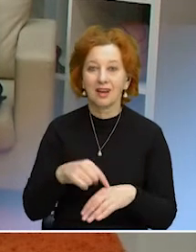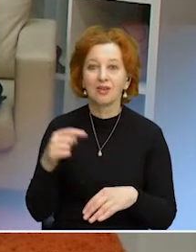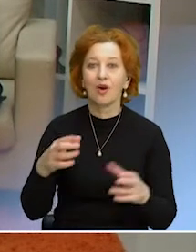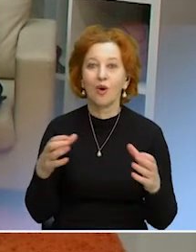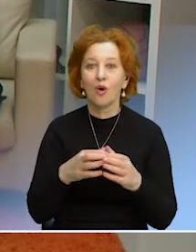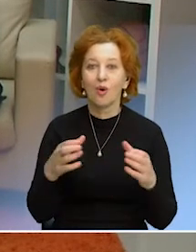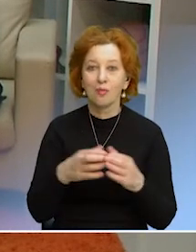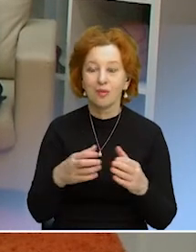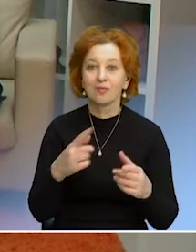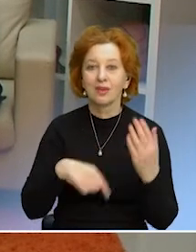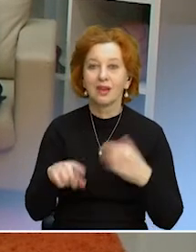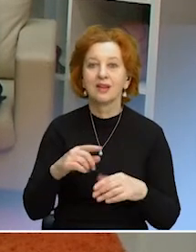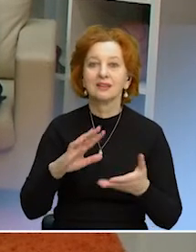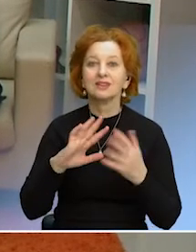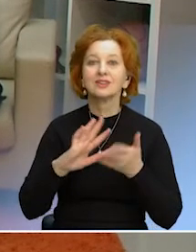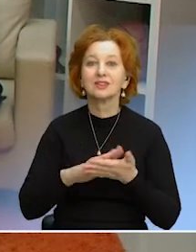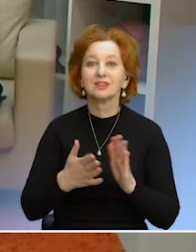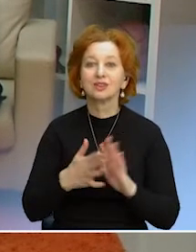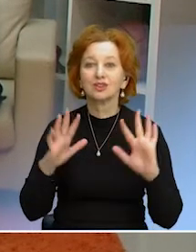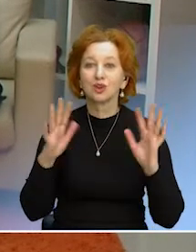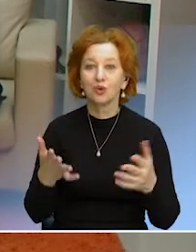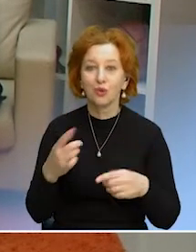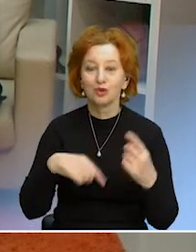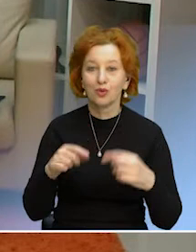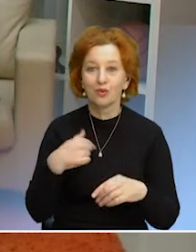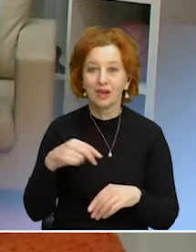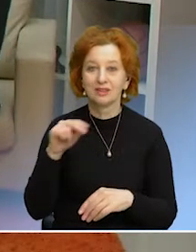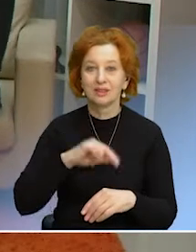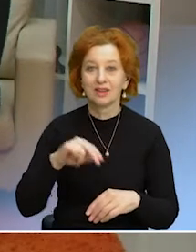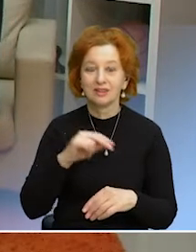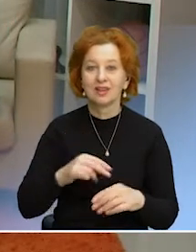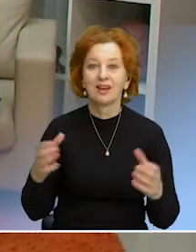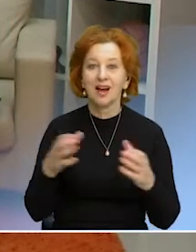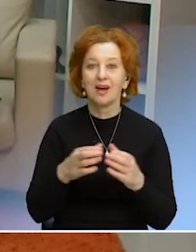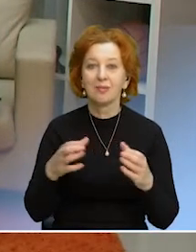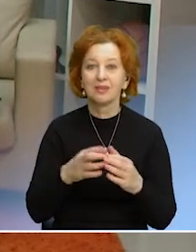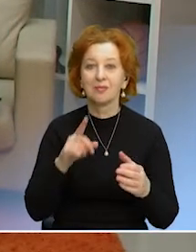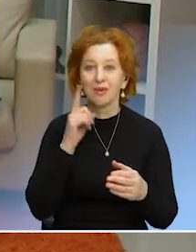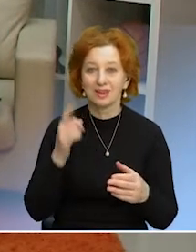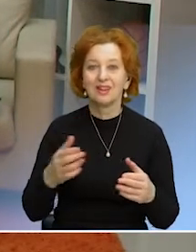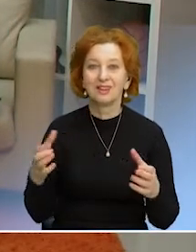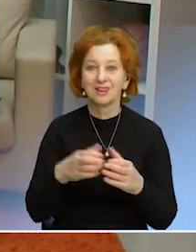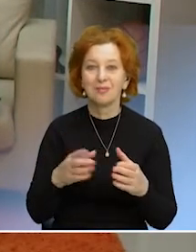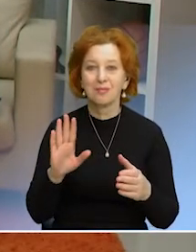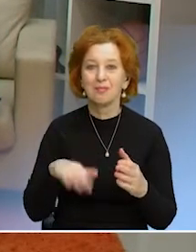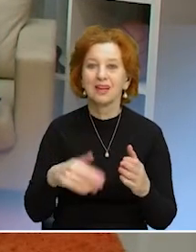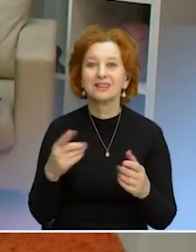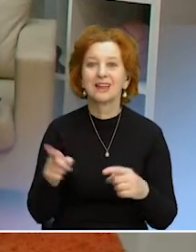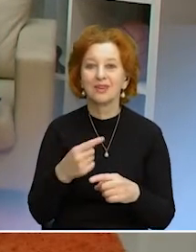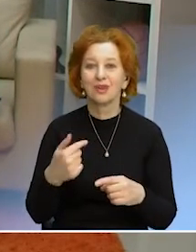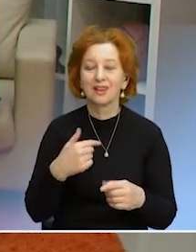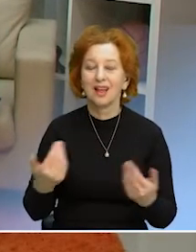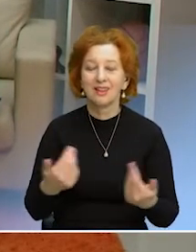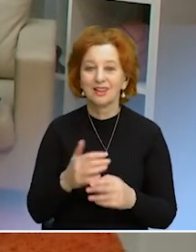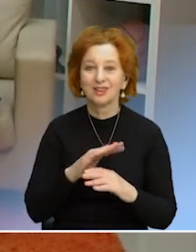нашей командой пели одну песню, которая давным-давно уже ассоциируется у нас с работой. Мы всегда поем, да. Команда молодости нашей, команда, без которой